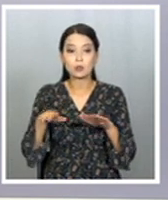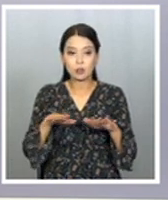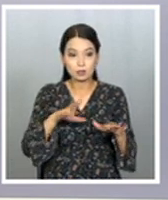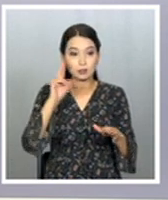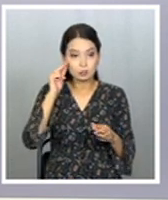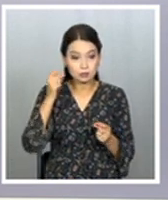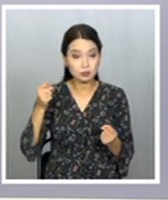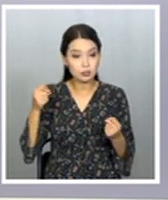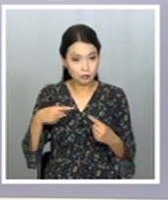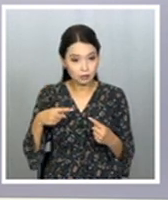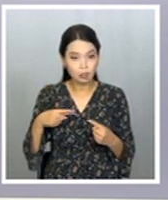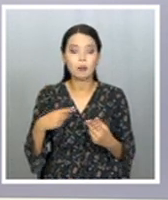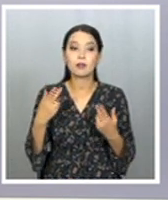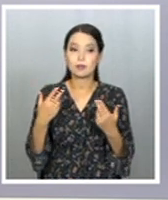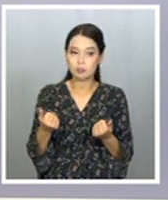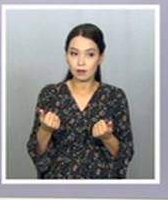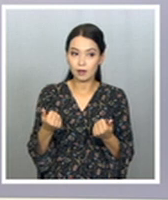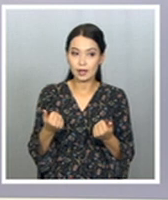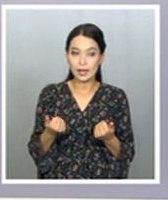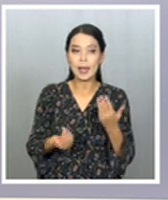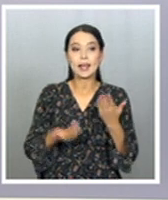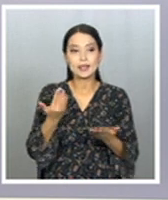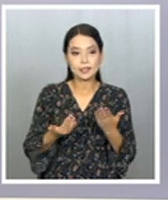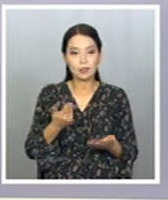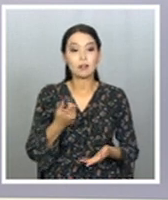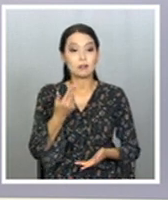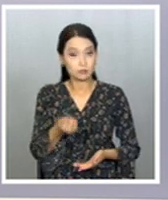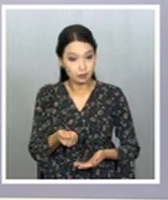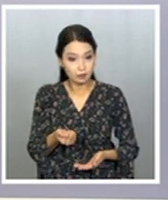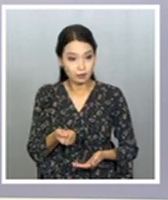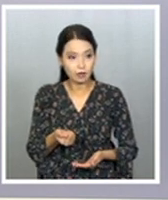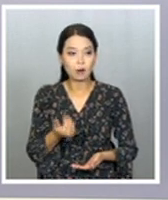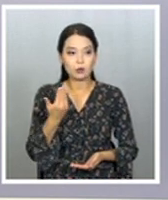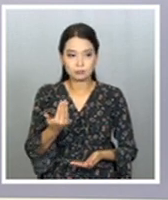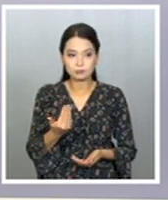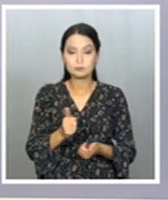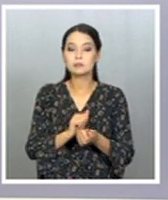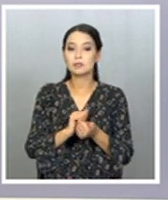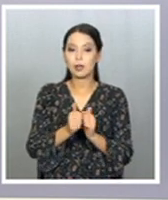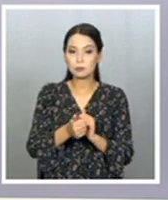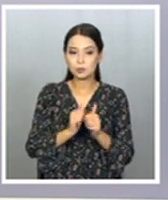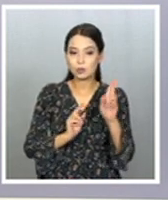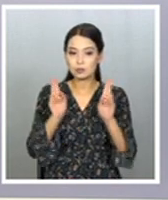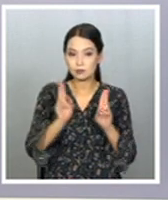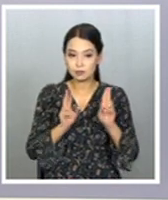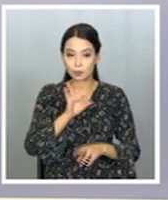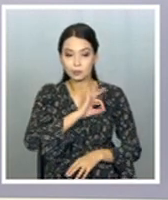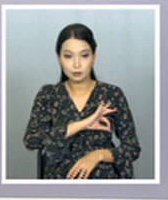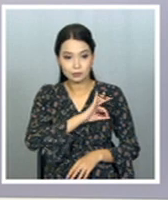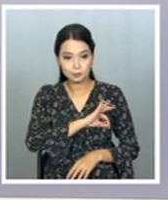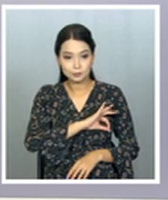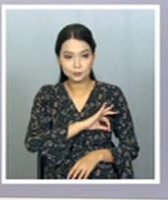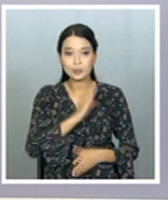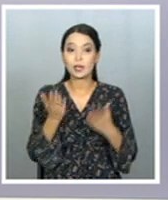сәйкес келуі қажет пе? Егер ол қажет болса, демек алмастыру формуласын пайдаланамыз. Ал егер